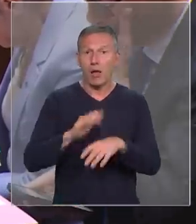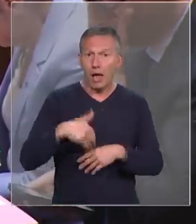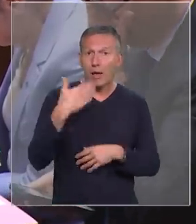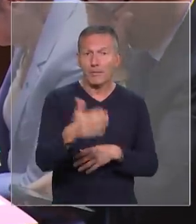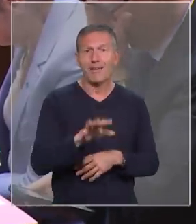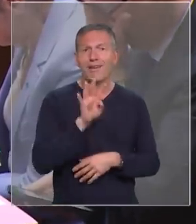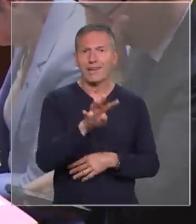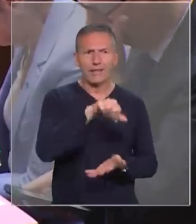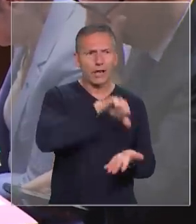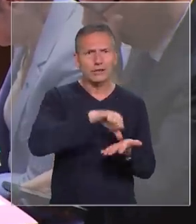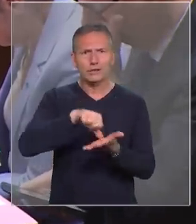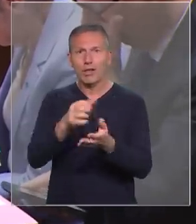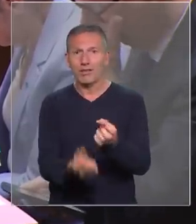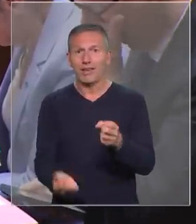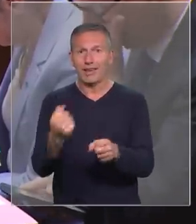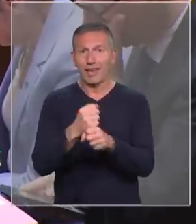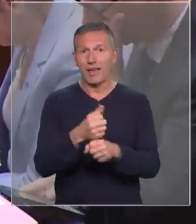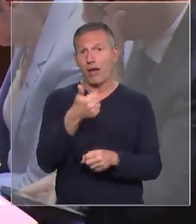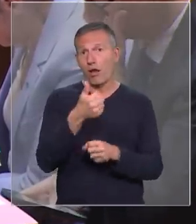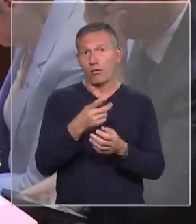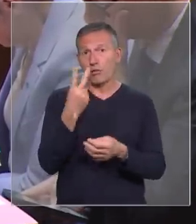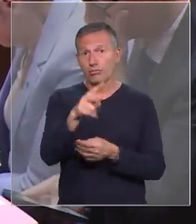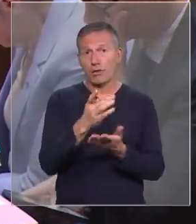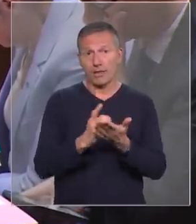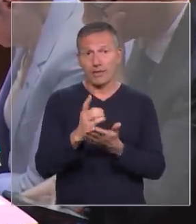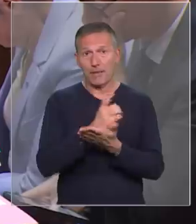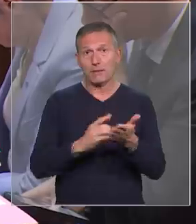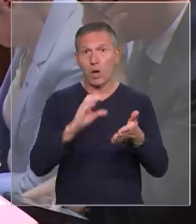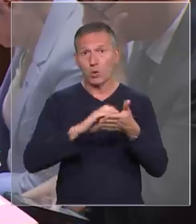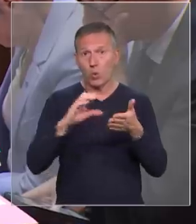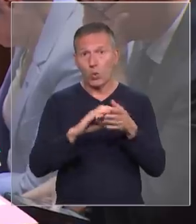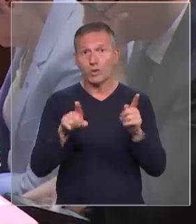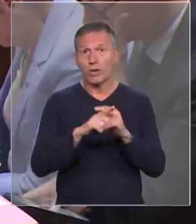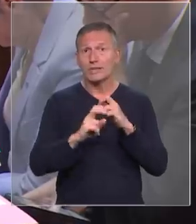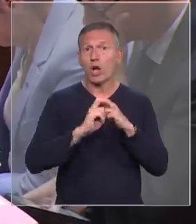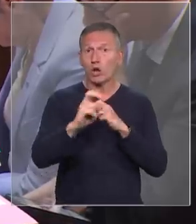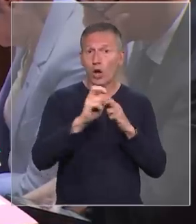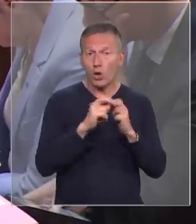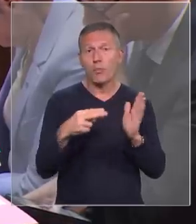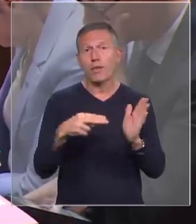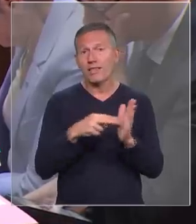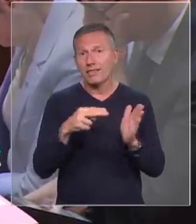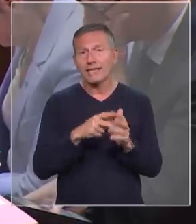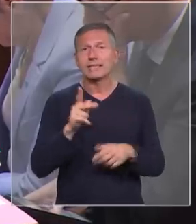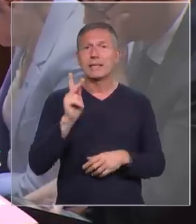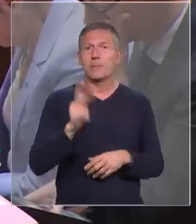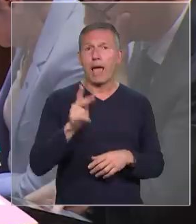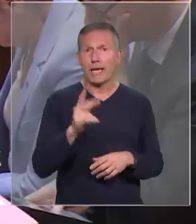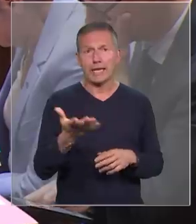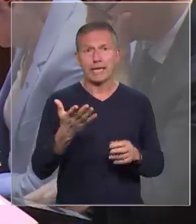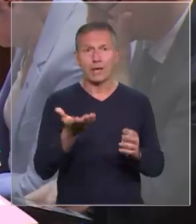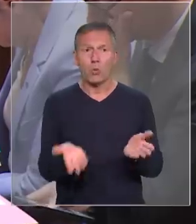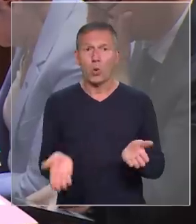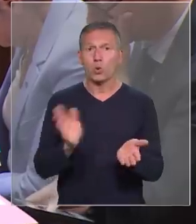d'excellence ont été créés, dont l'un dans votre département, à Nity, à Toulouse, mais également à Grenoble, à Nice et à Paris. Nous avons doublé le nombre